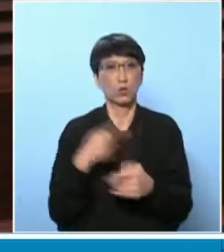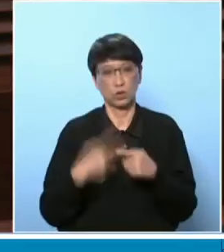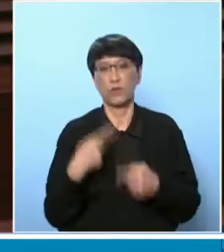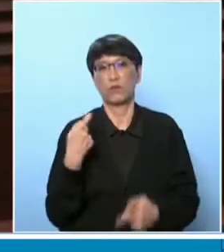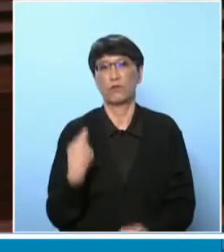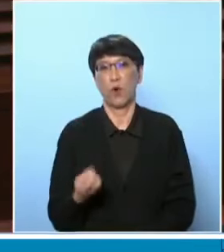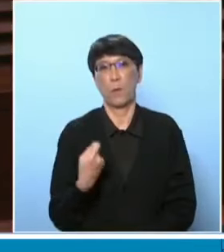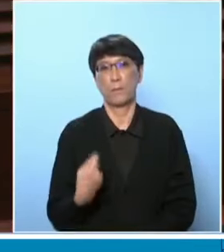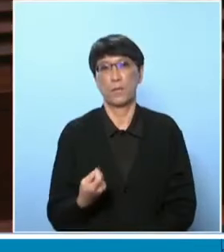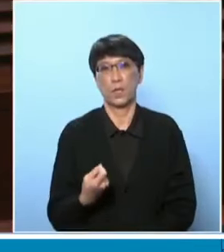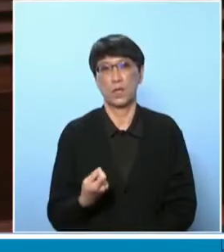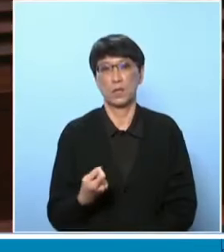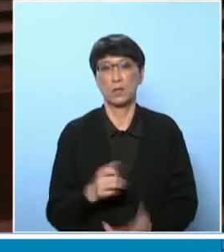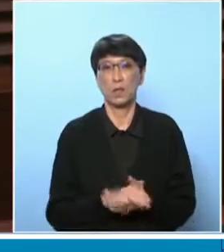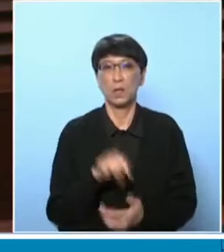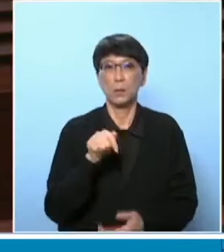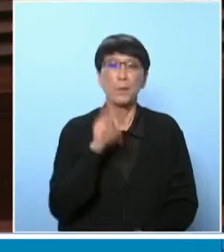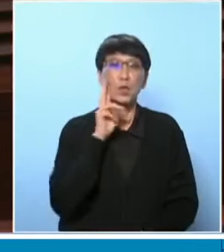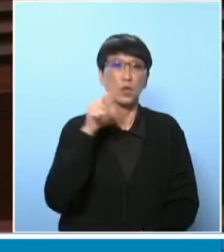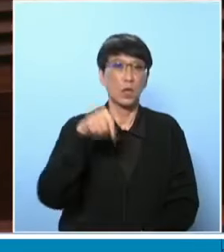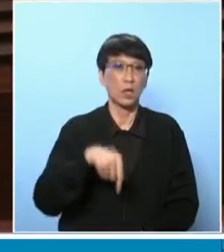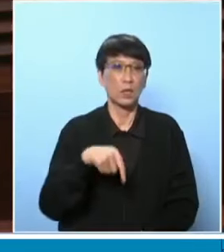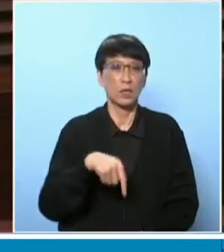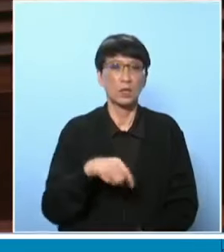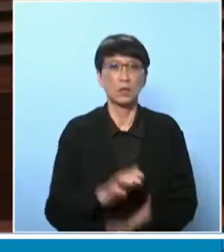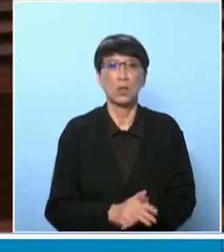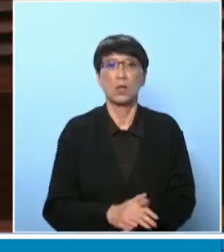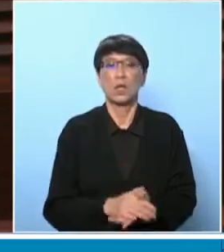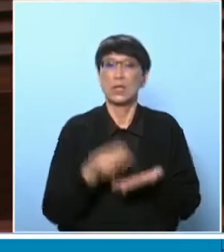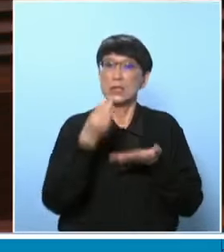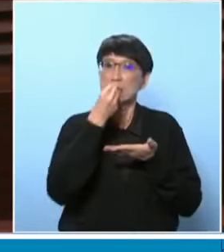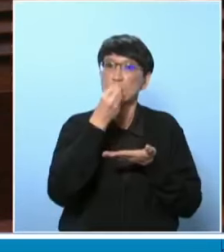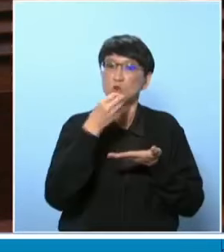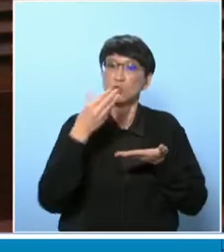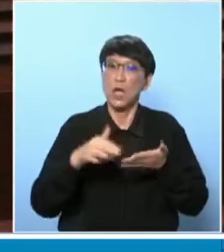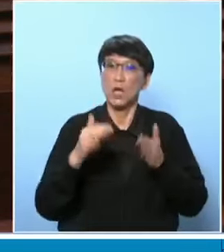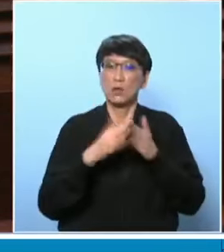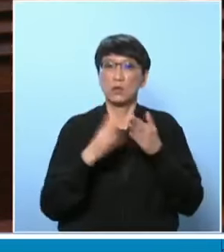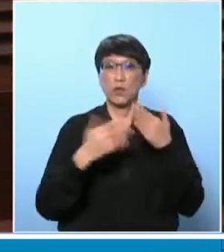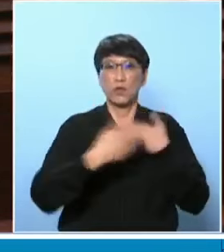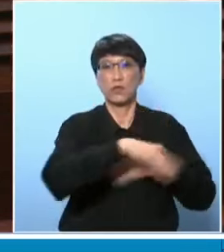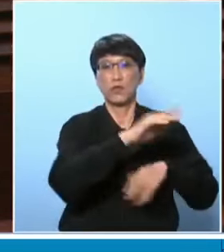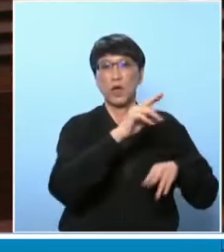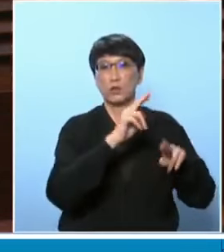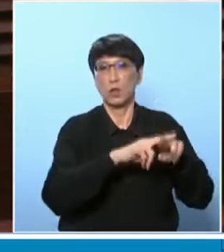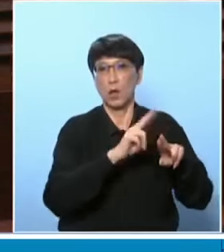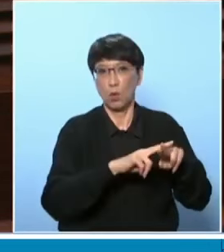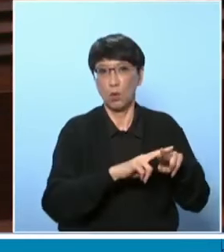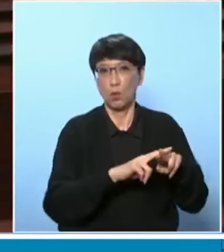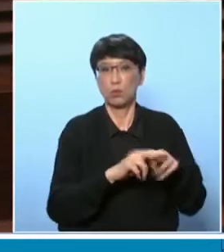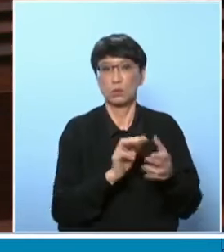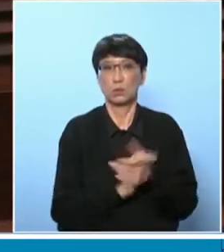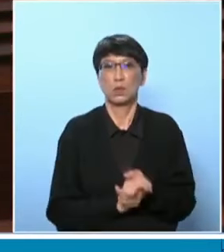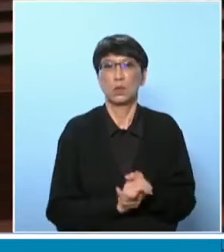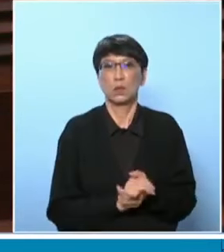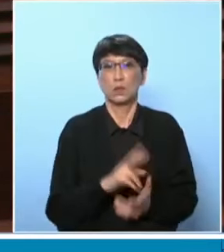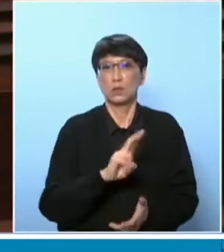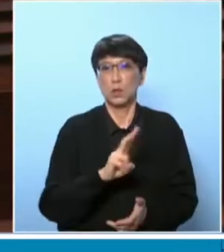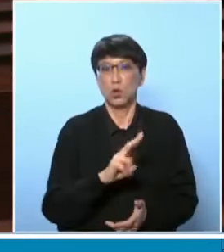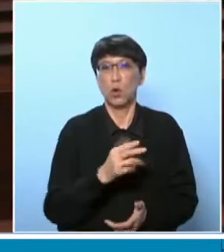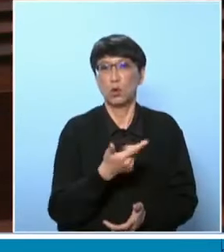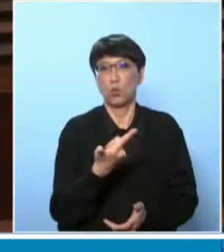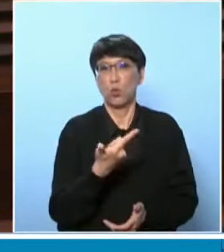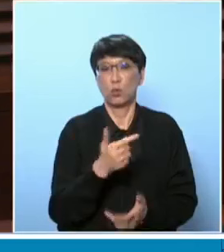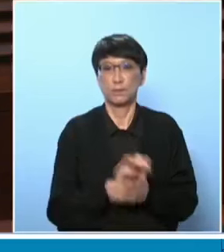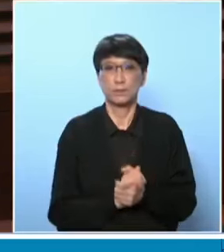便。佢亦都係可以喺度，譬如佢去啲茶餐廳食咗餐飯，翻上內地，亦都係即係一個可